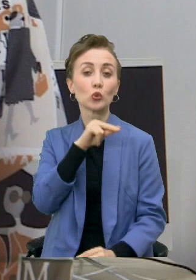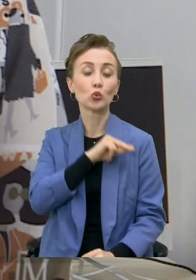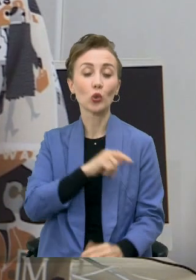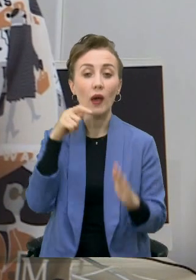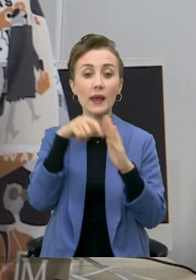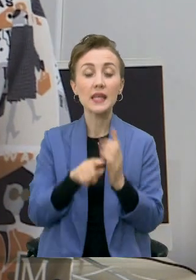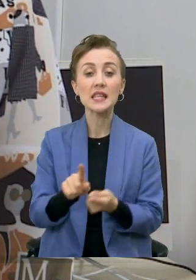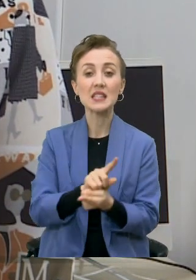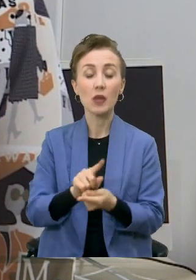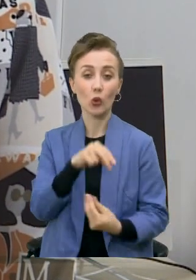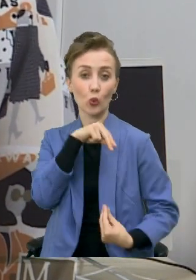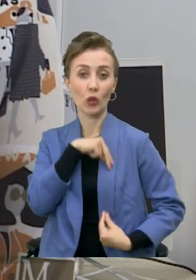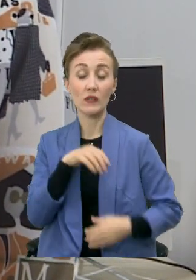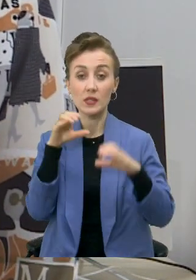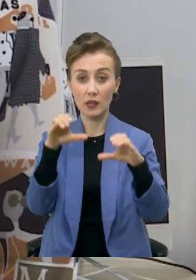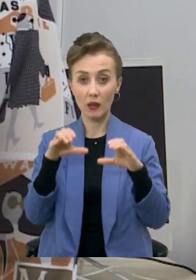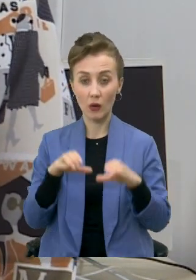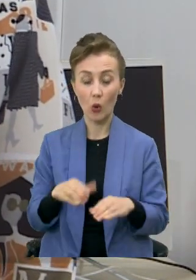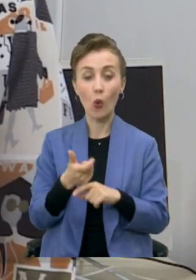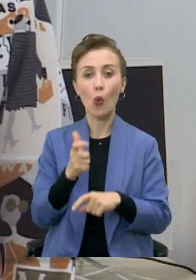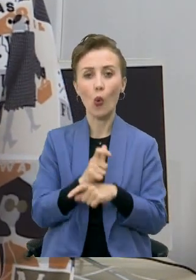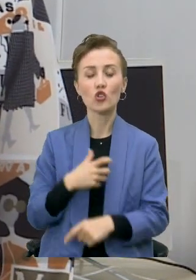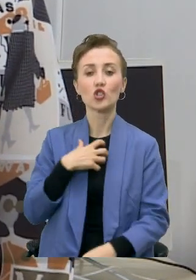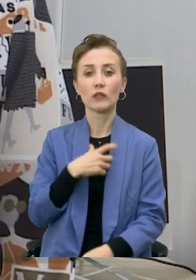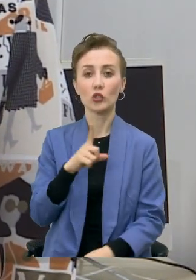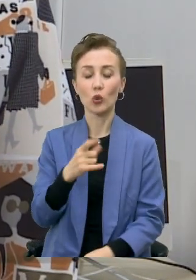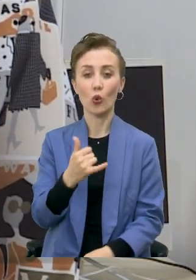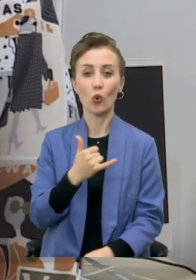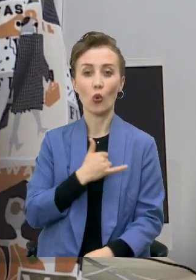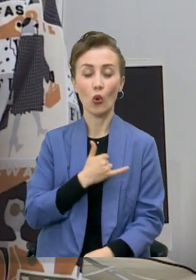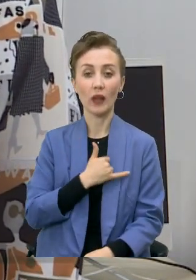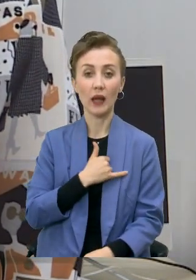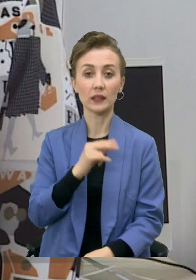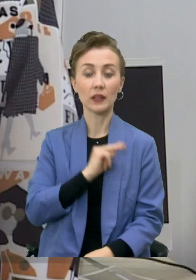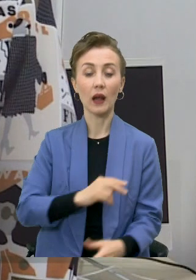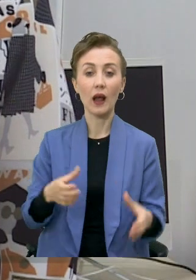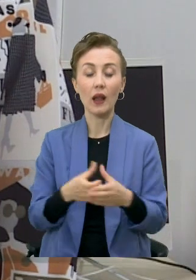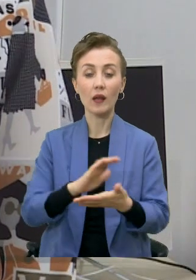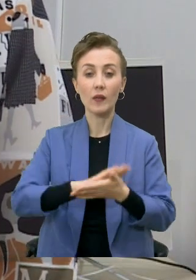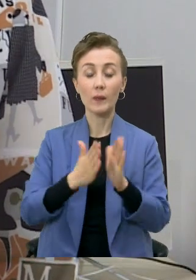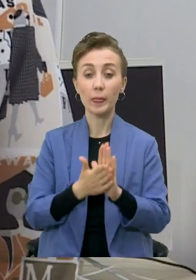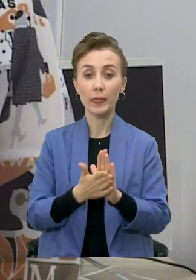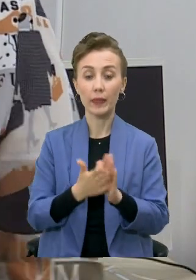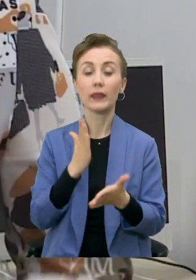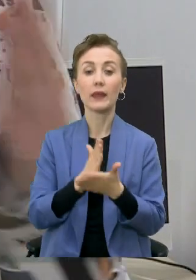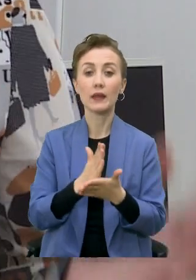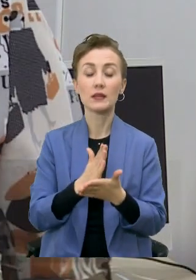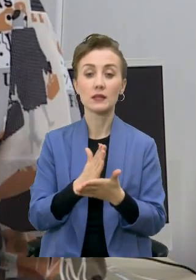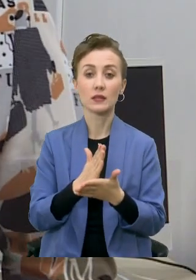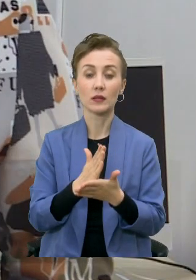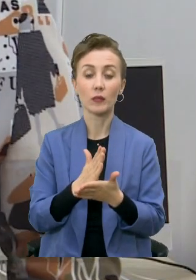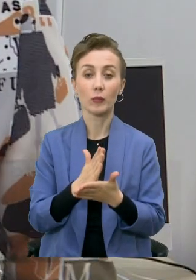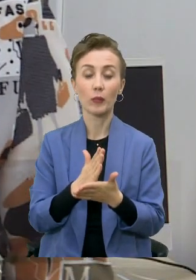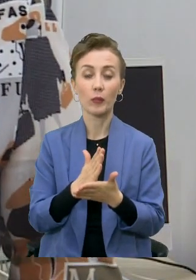законодательстве. Очень важно, что сейчас у нас доля коллективных договоров составляет 10% от